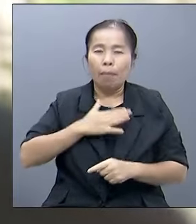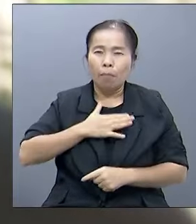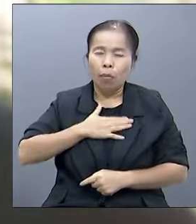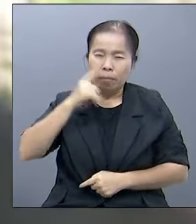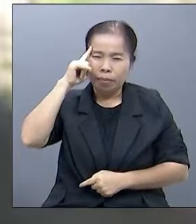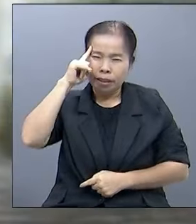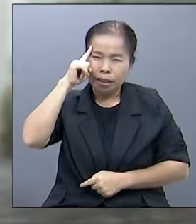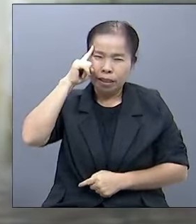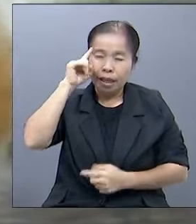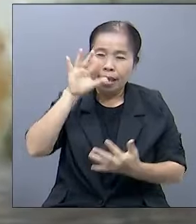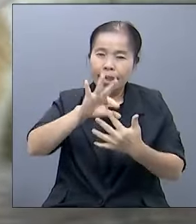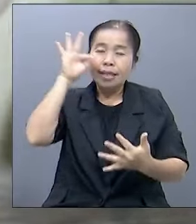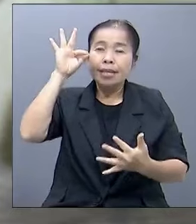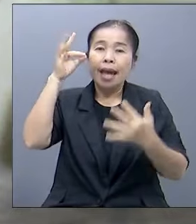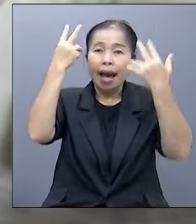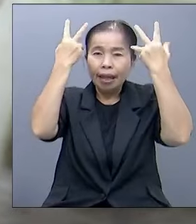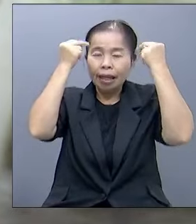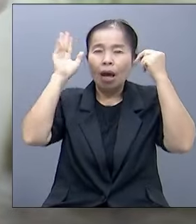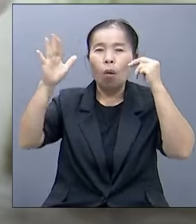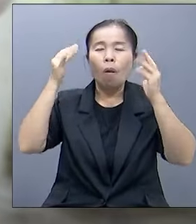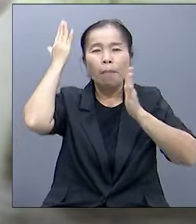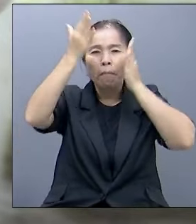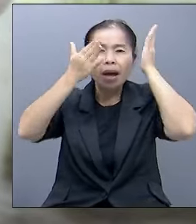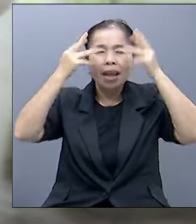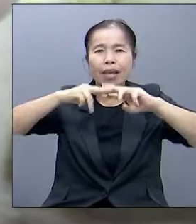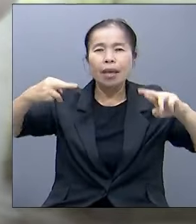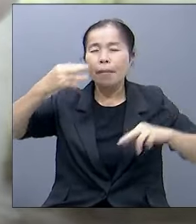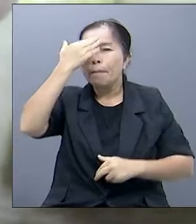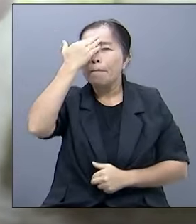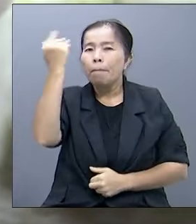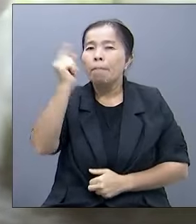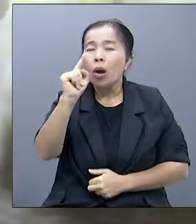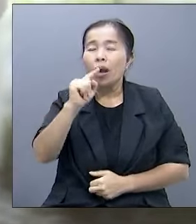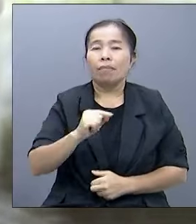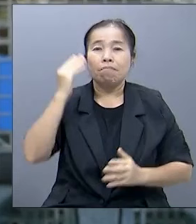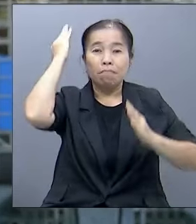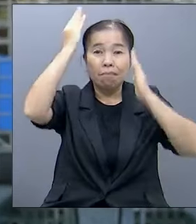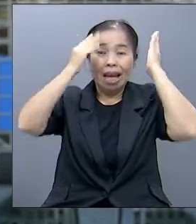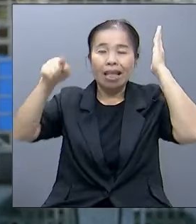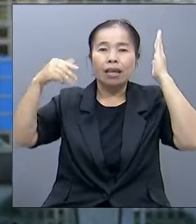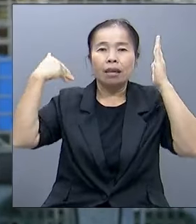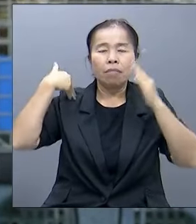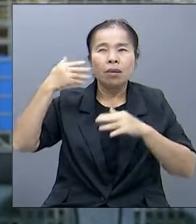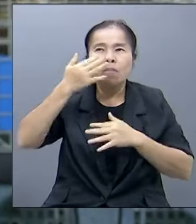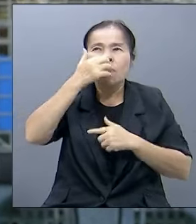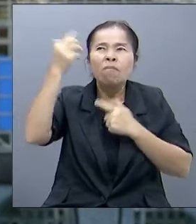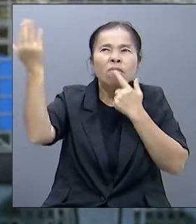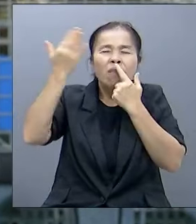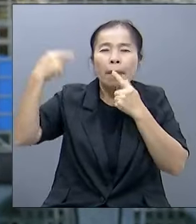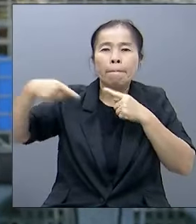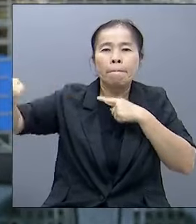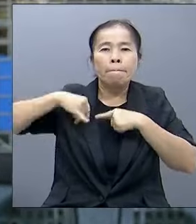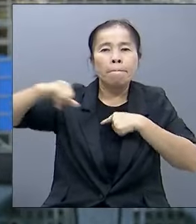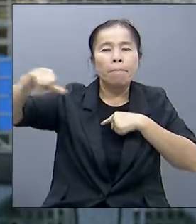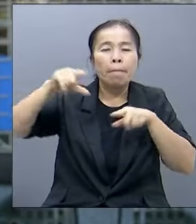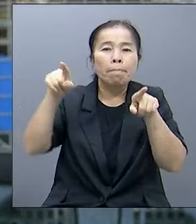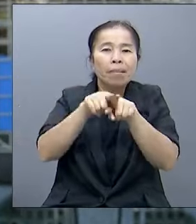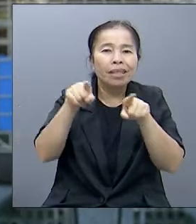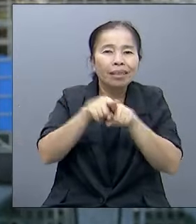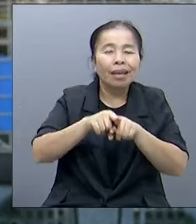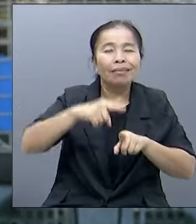แม่พันธุ์กระต่ายจากประเทศมาเลเซียก็คือว่าประเทศมาเลเซียมีภูมิอากาศที่ใกล้เคียงกับบ้านเรานะทั้งสภาพอากาศทั้งความ